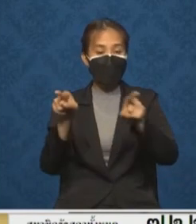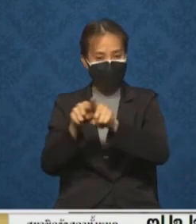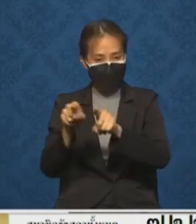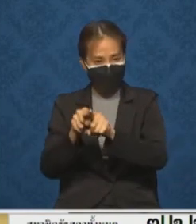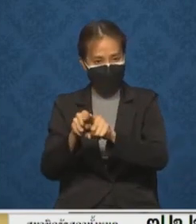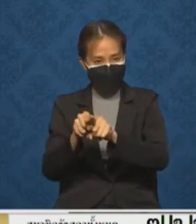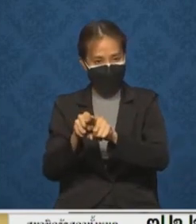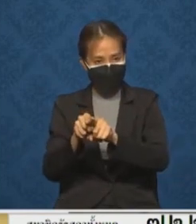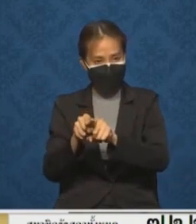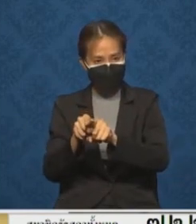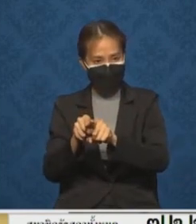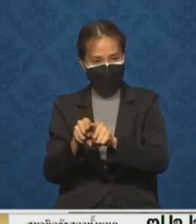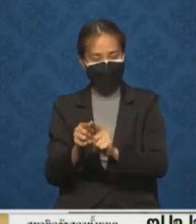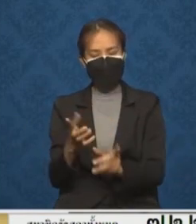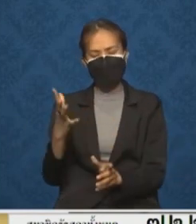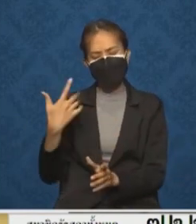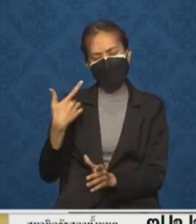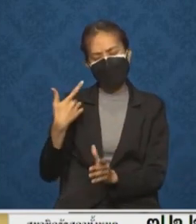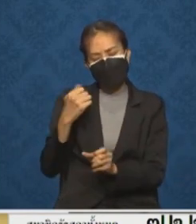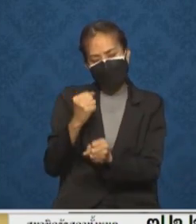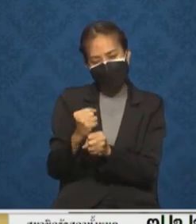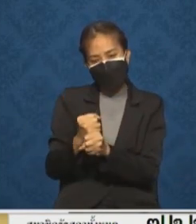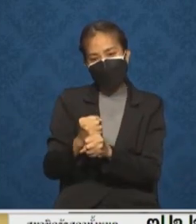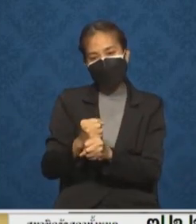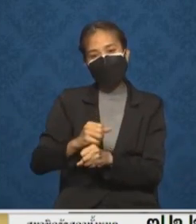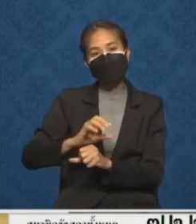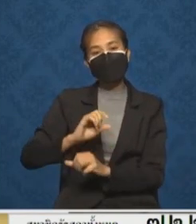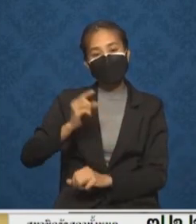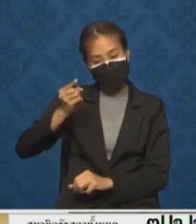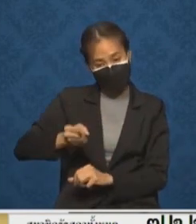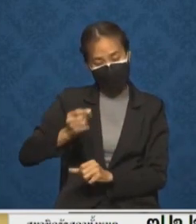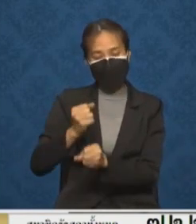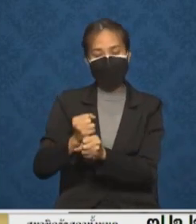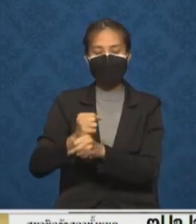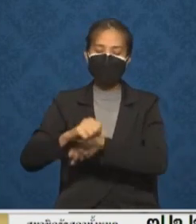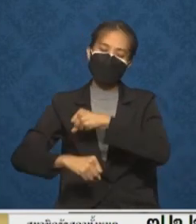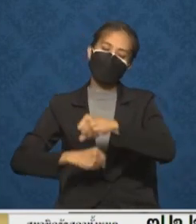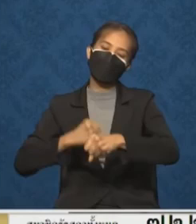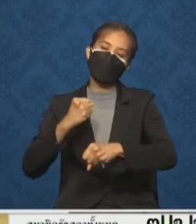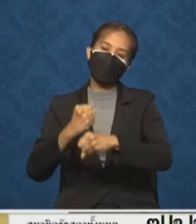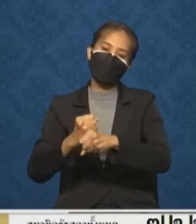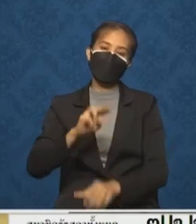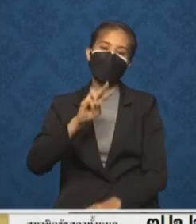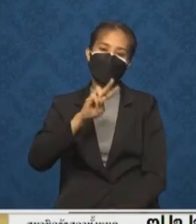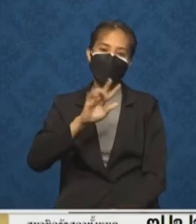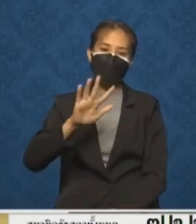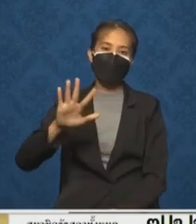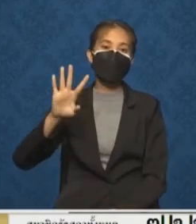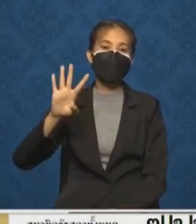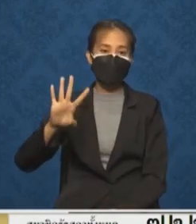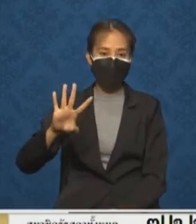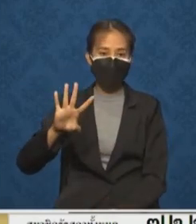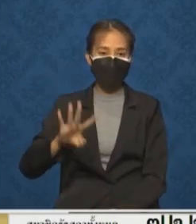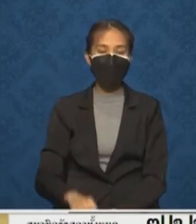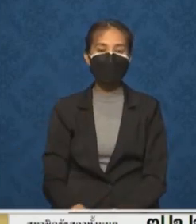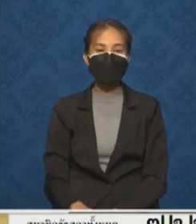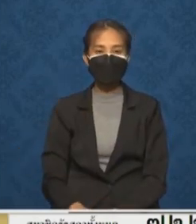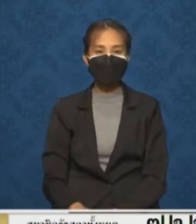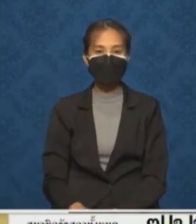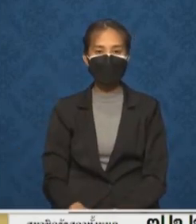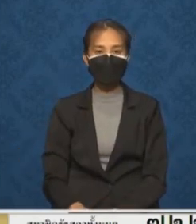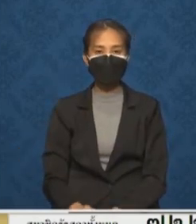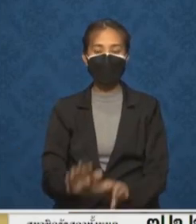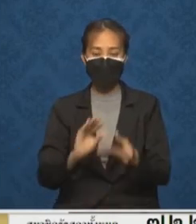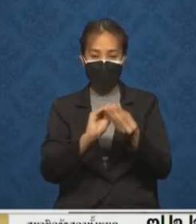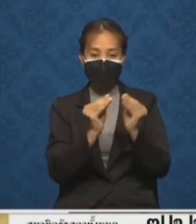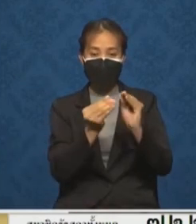ได้มีการนำมาใช้อย่างจริงจังสำหรับการเลือกตั้งเมื่อปี2554ครับเบอ